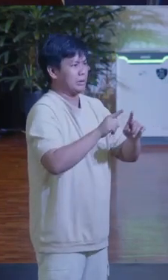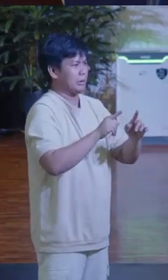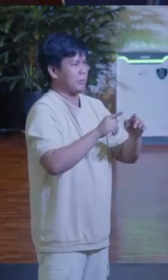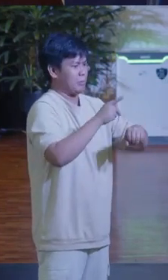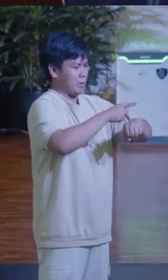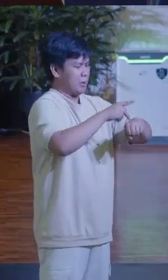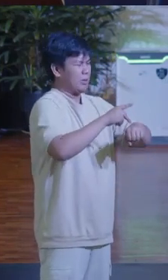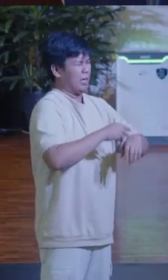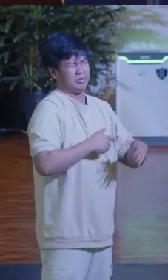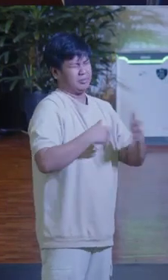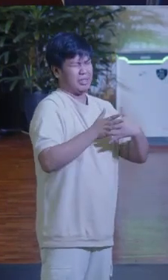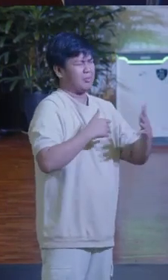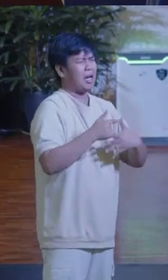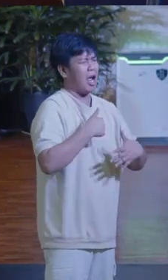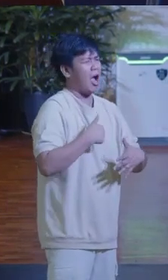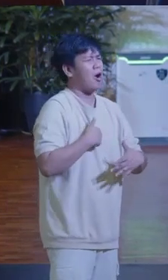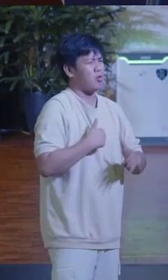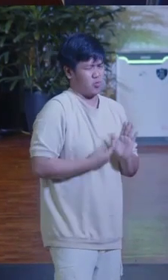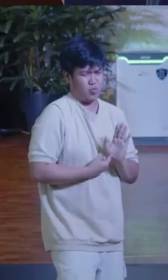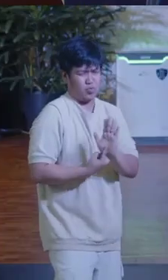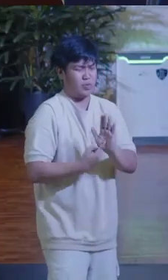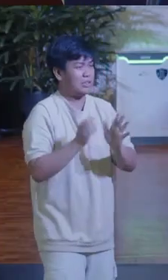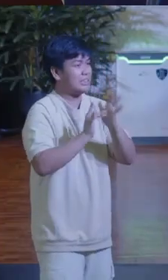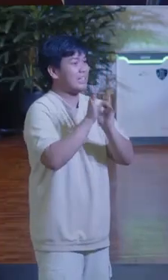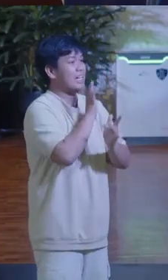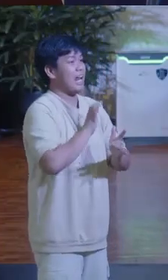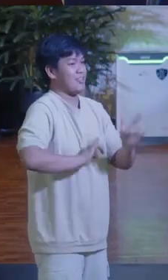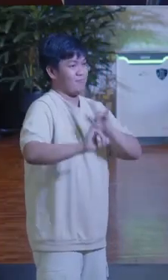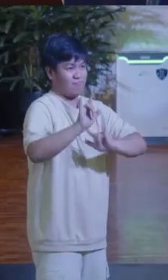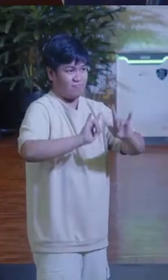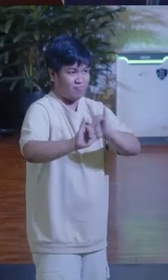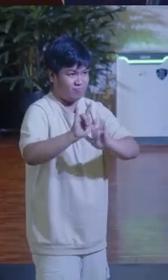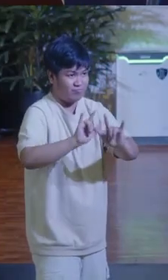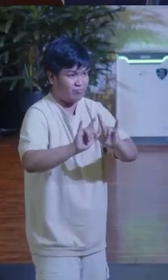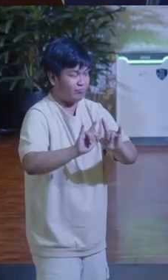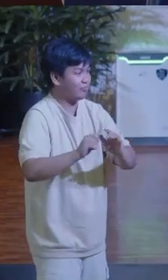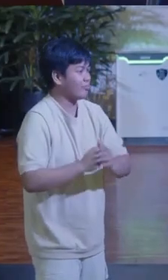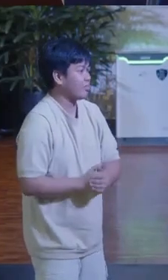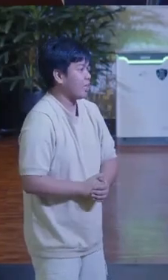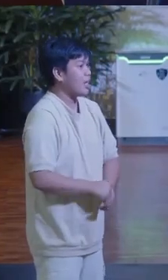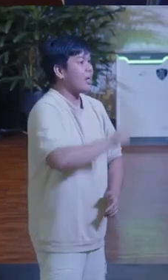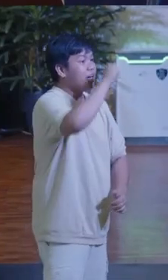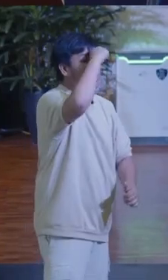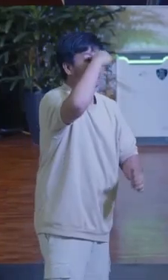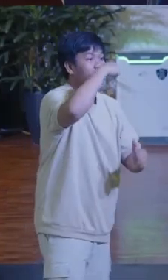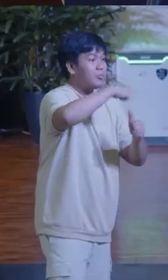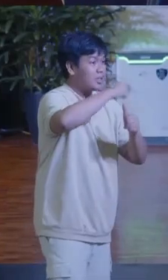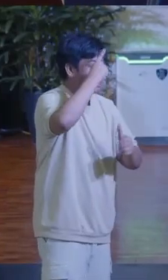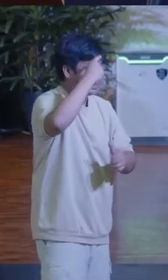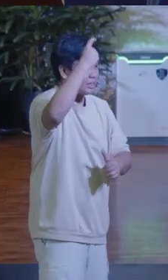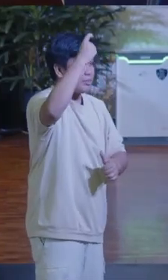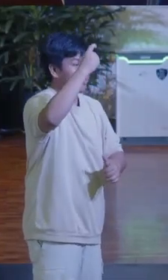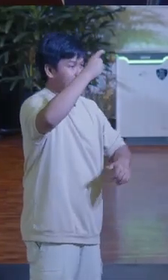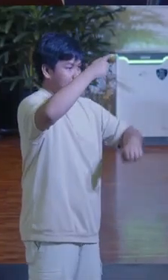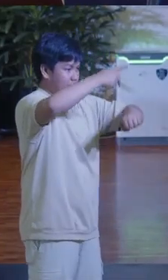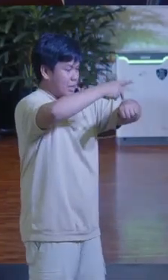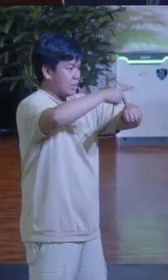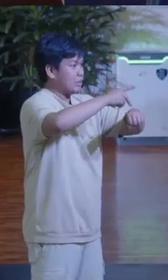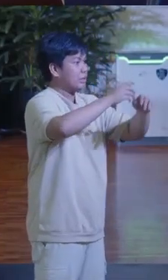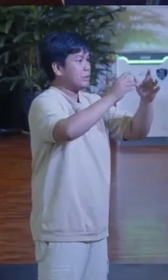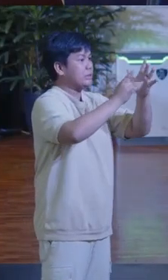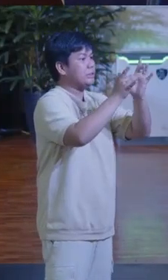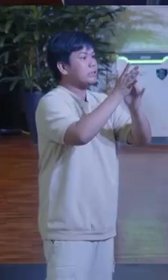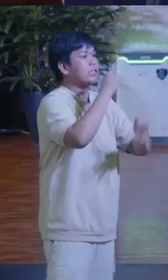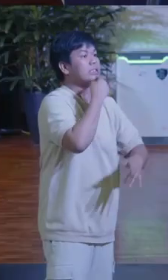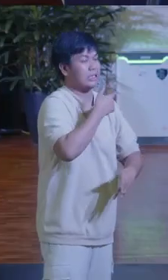nagawa yon? Kasi sa Acts chapter 10, binigyan siya ng isang vision ng Diyos na isang panaginip na sinabi sa